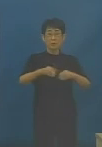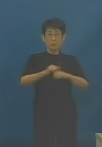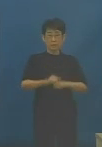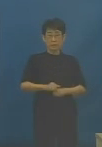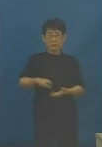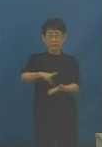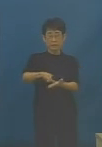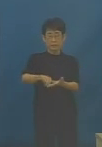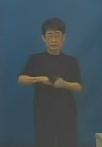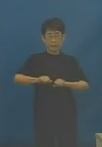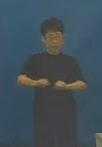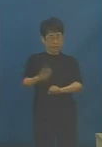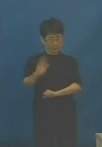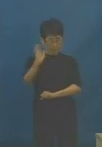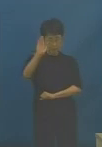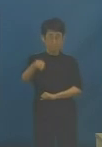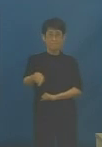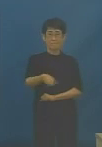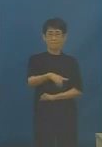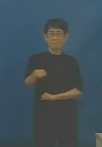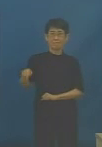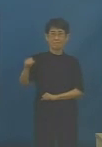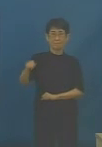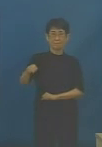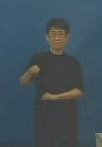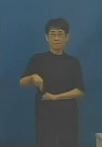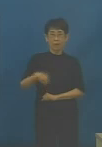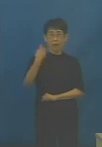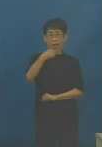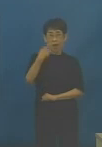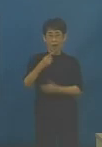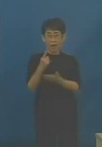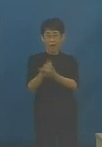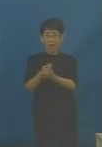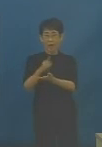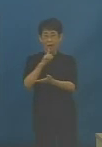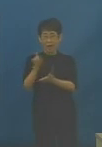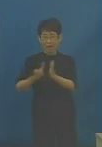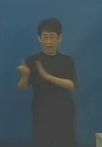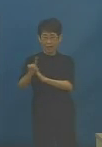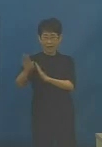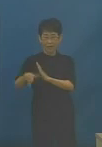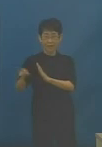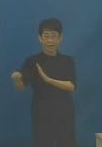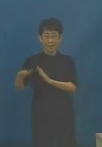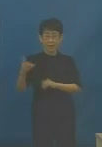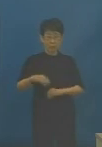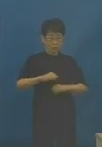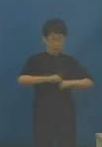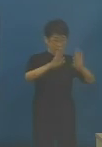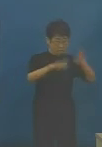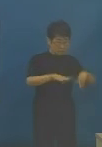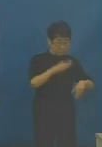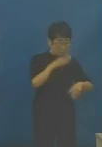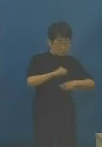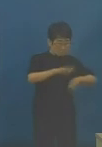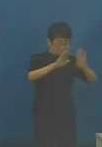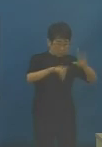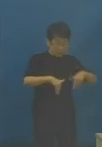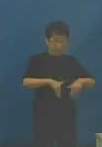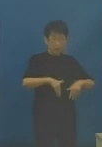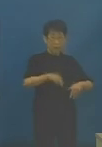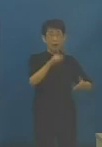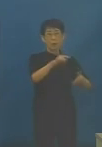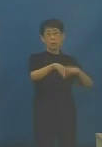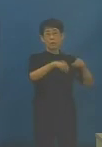というその、こう言葉だけが走っている状態ですけども、やってみたらこうなるっていうのがむしろ大事だと思い